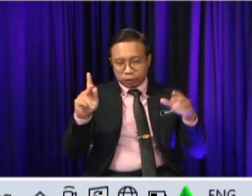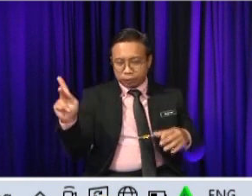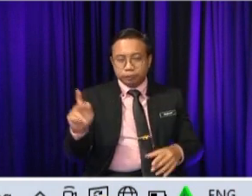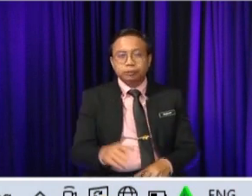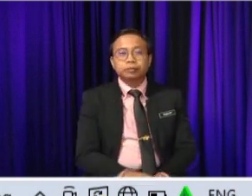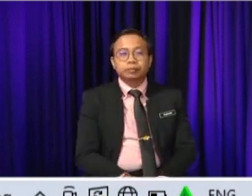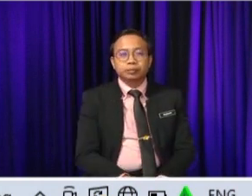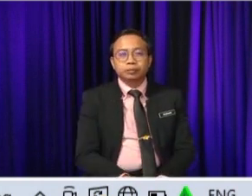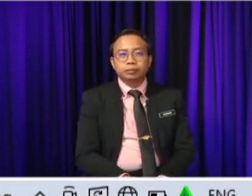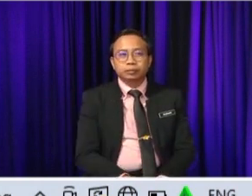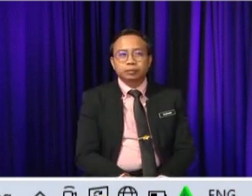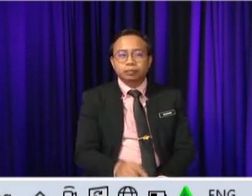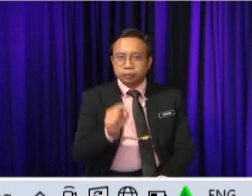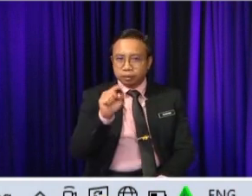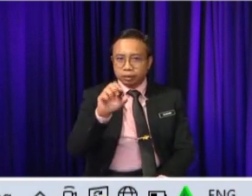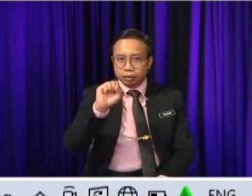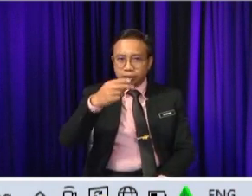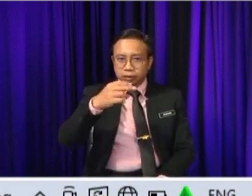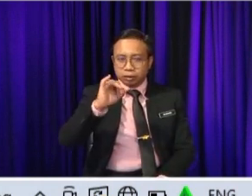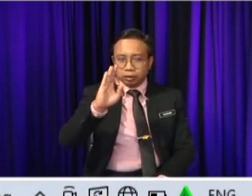ini kita besar